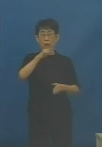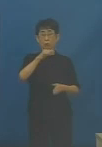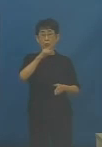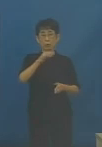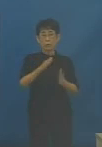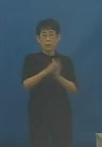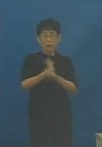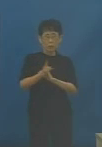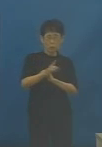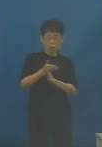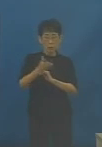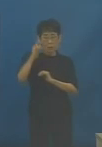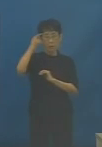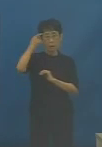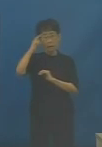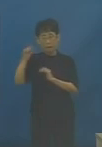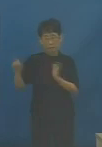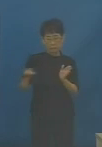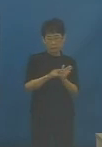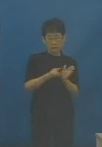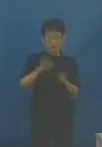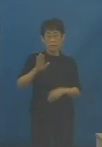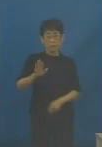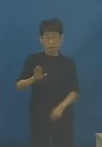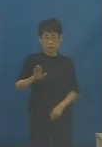してきているということですね。